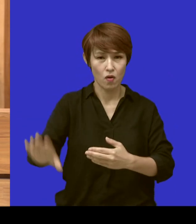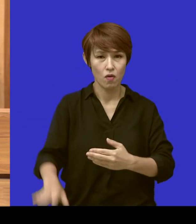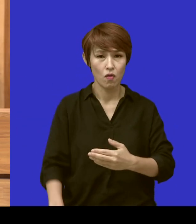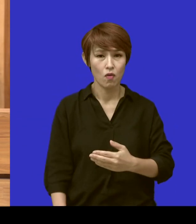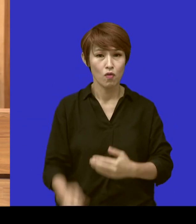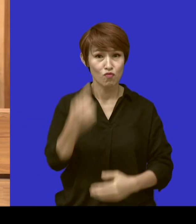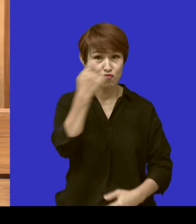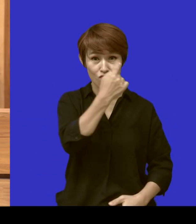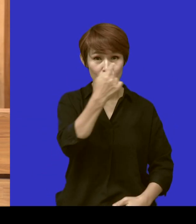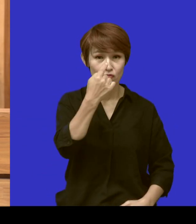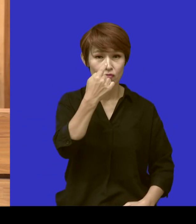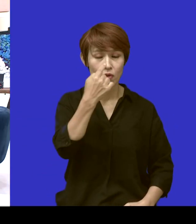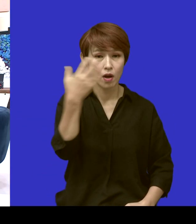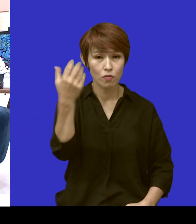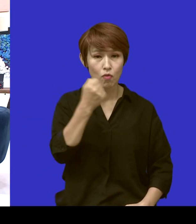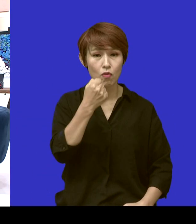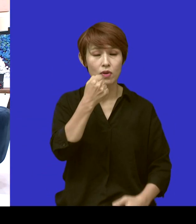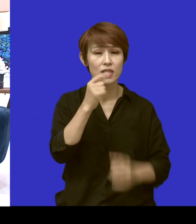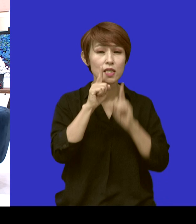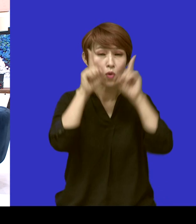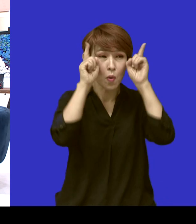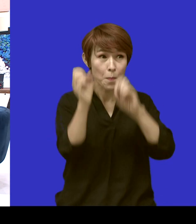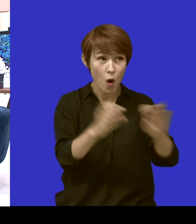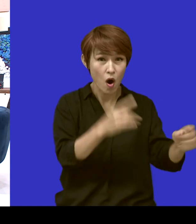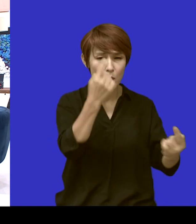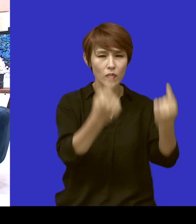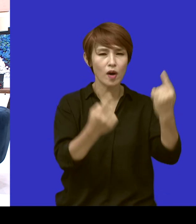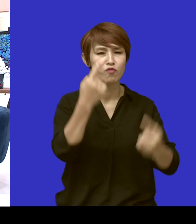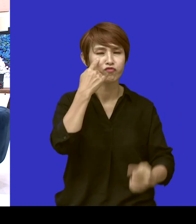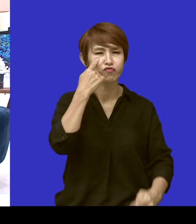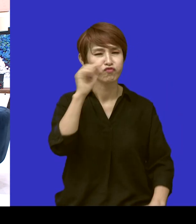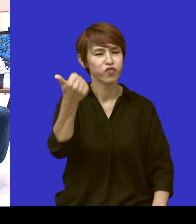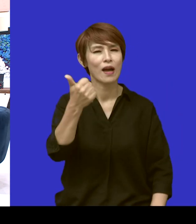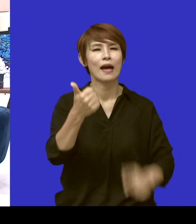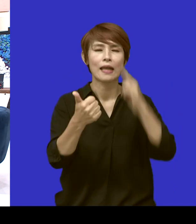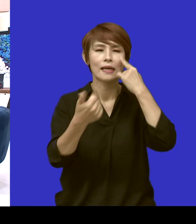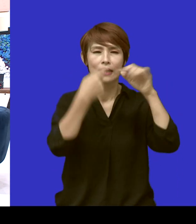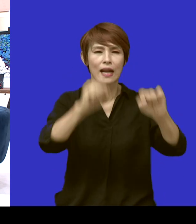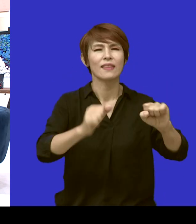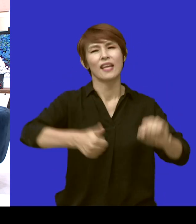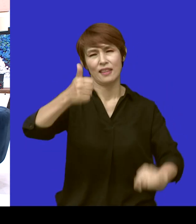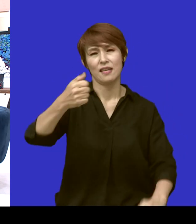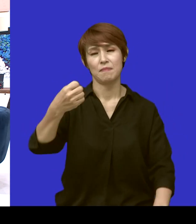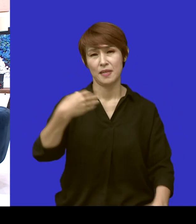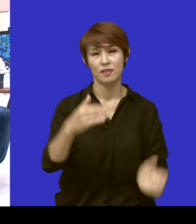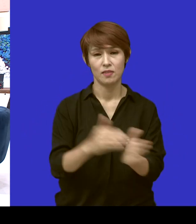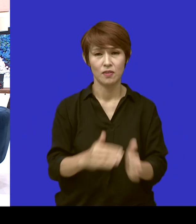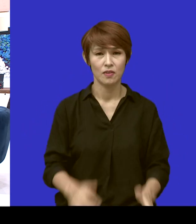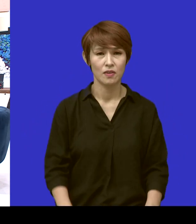눈으로 지옥불에 던져지는 것보다 한 눈으로 천국에 가는 것이 낫다고 하나님께서 말씀하셨는데